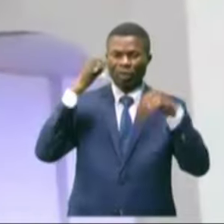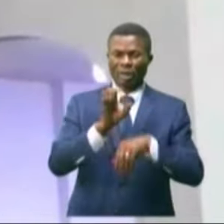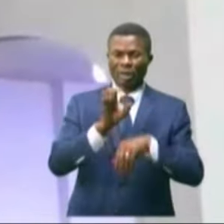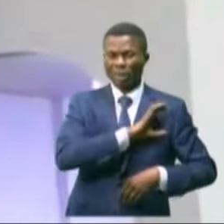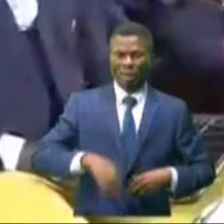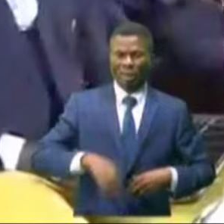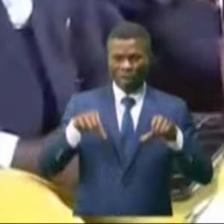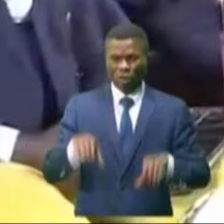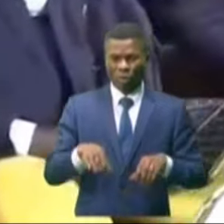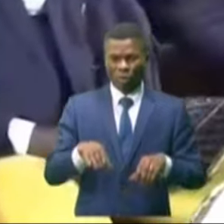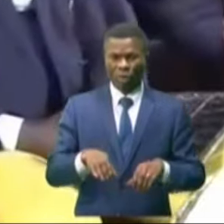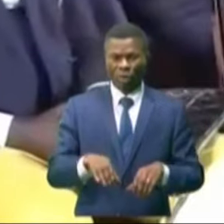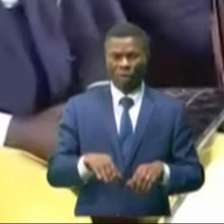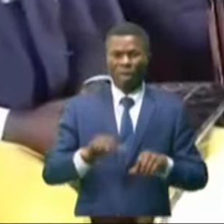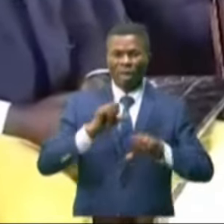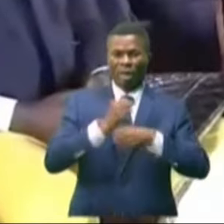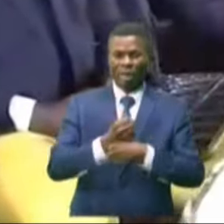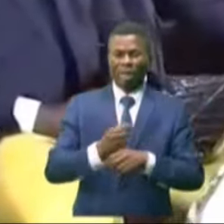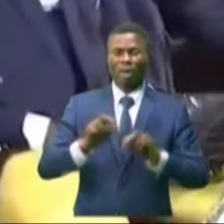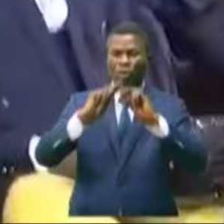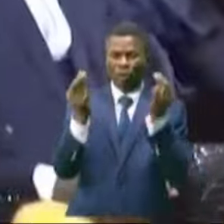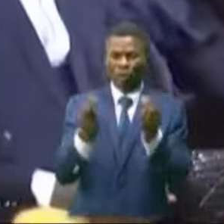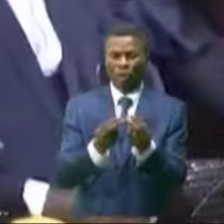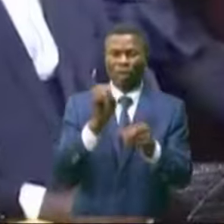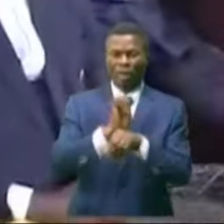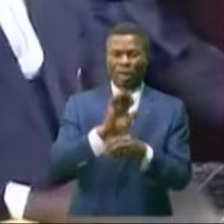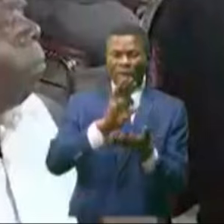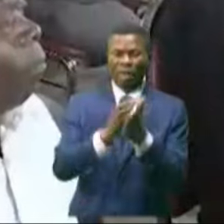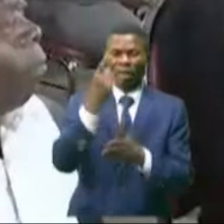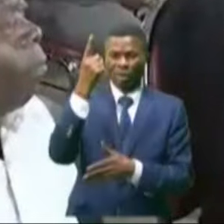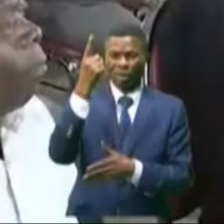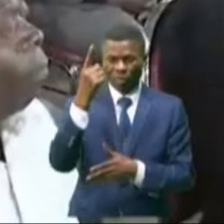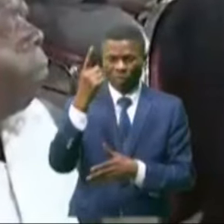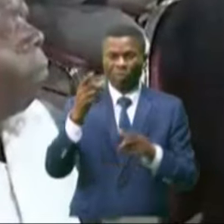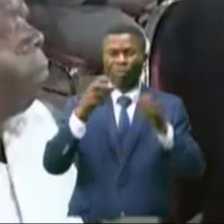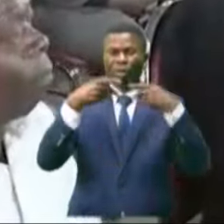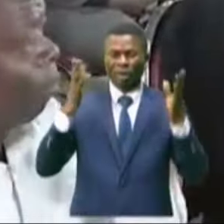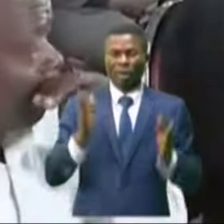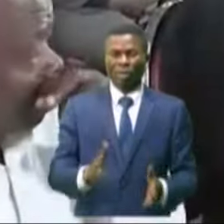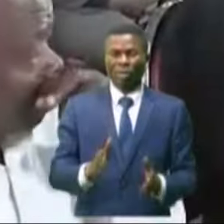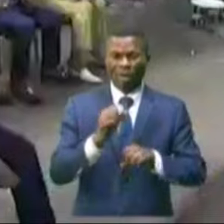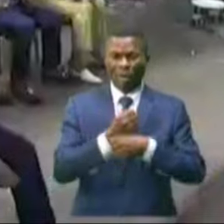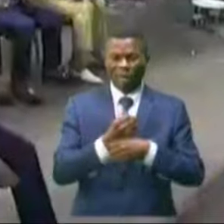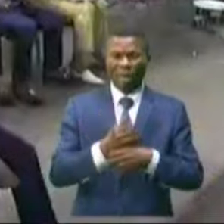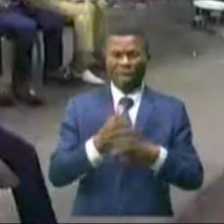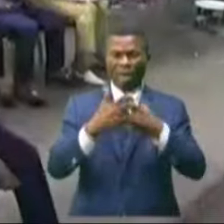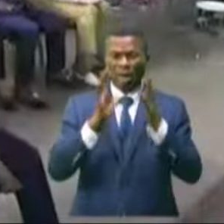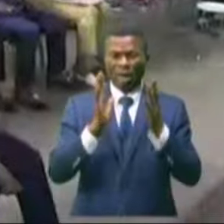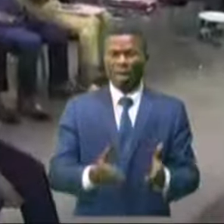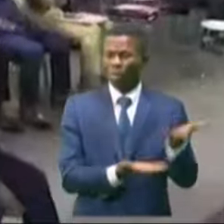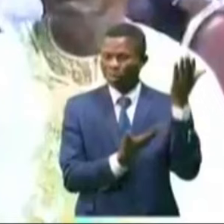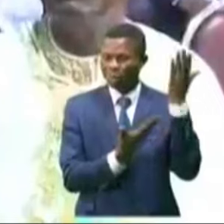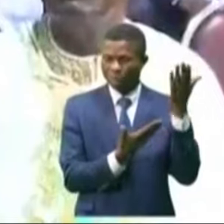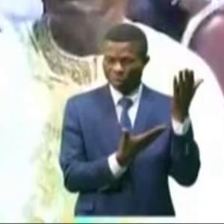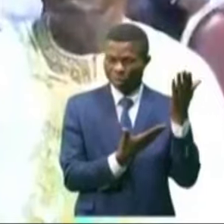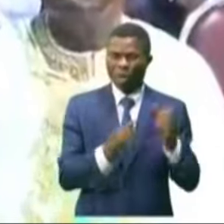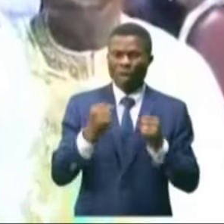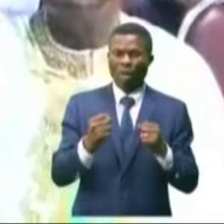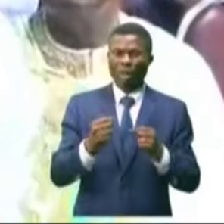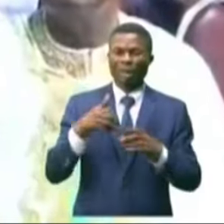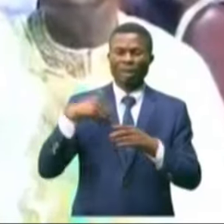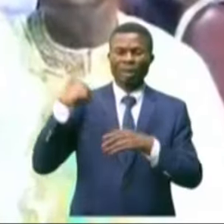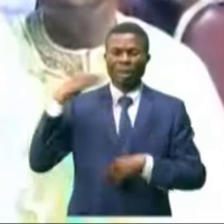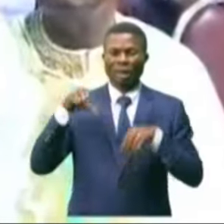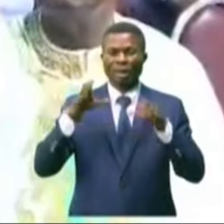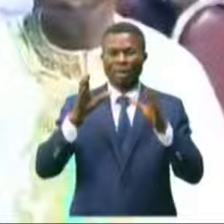à savoir restaurer l'unité des églises et des pasteurs, et faire de l'RC un partenaire privilégié et efficace de l'État congolais.